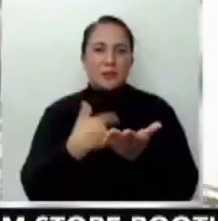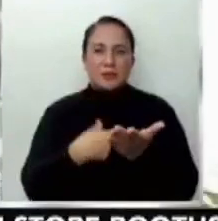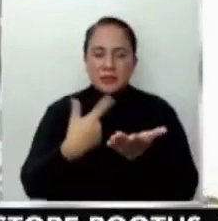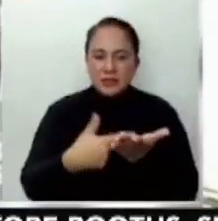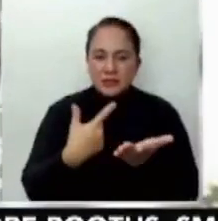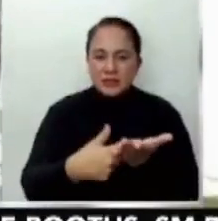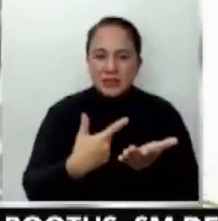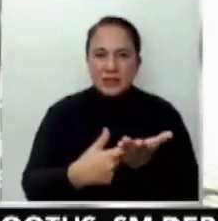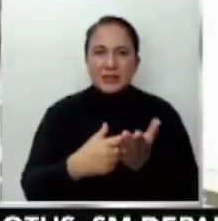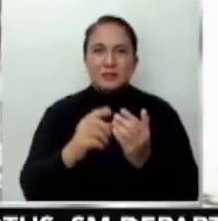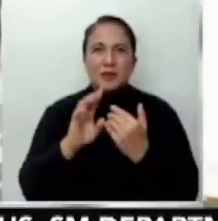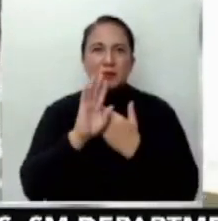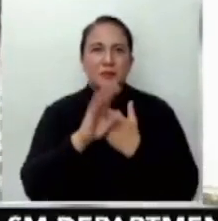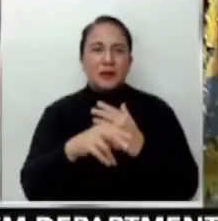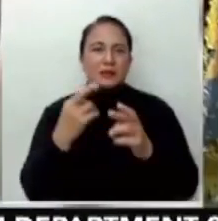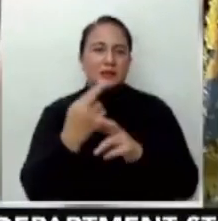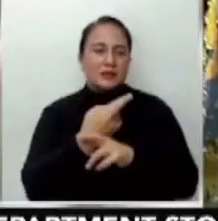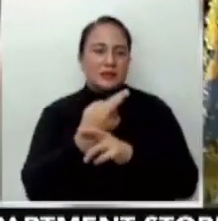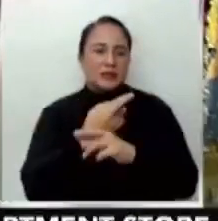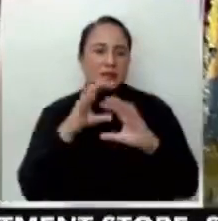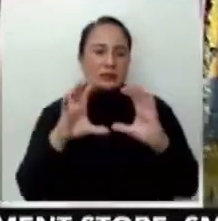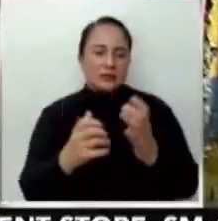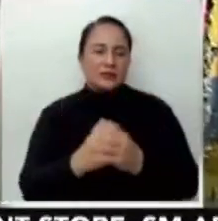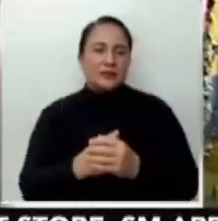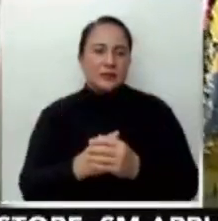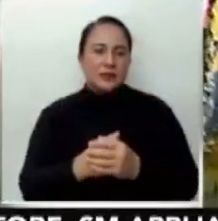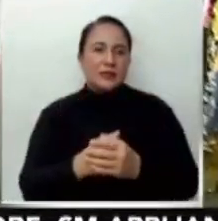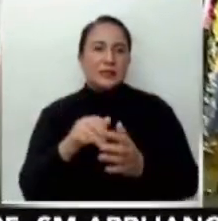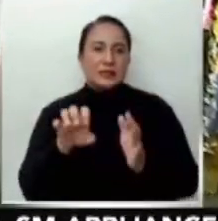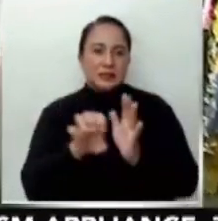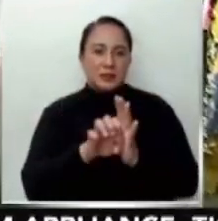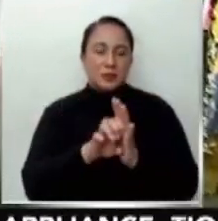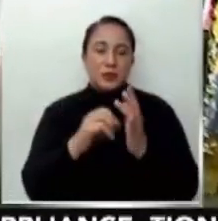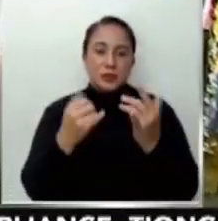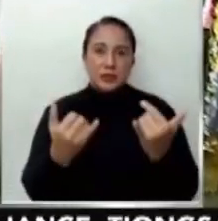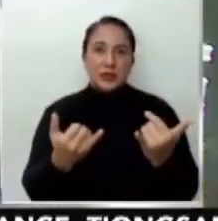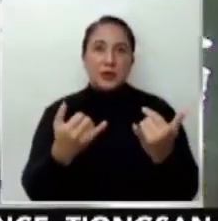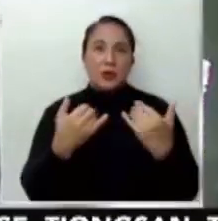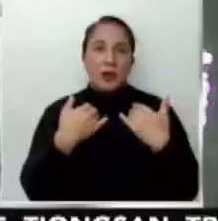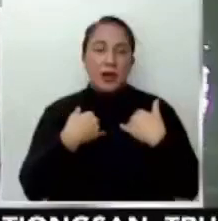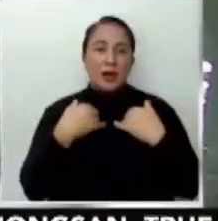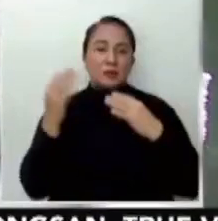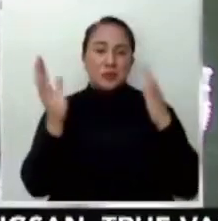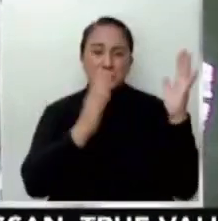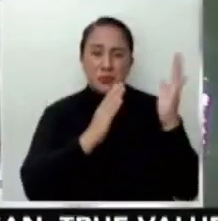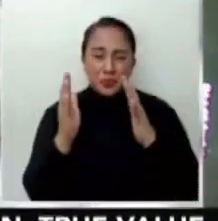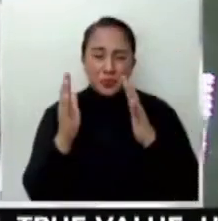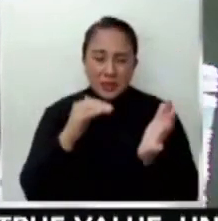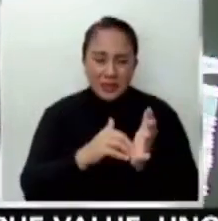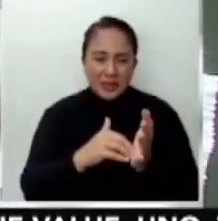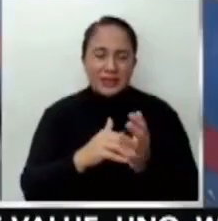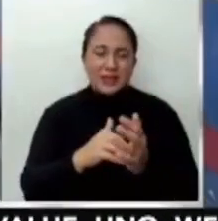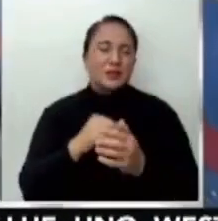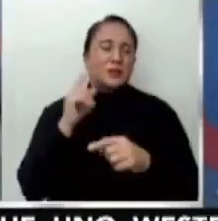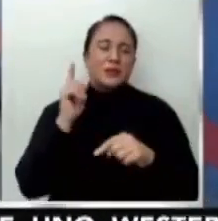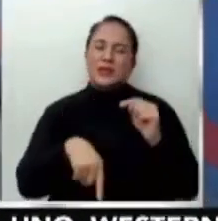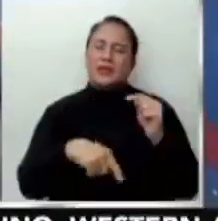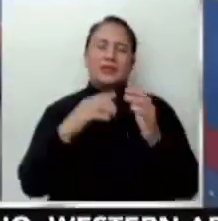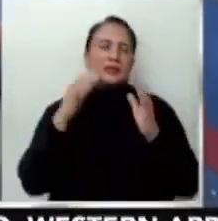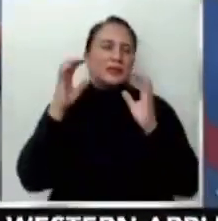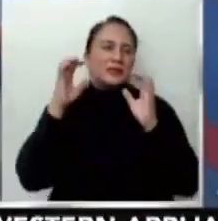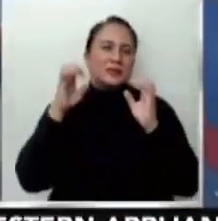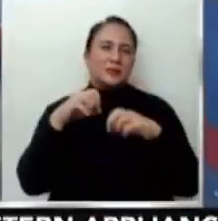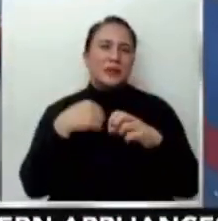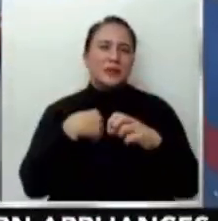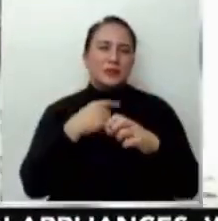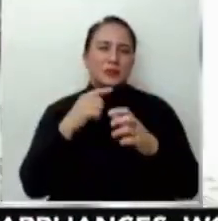pagbabalik po ng regular classes namin. Katulad po niyan, may padating pa po tayong bagyo. Kaya hindi po kami umaasa na ito po ay by September